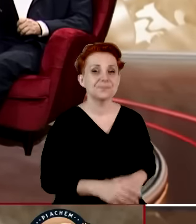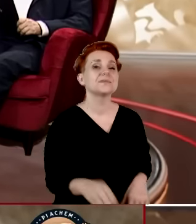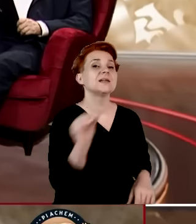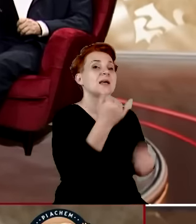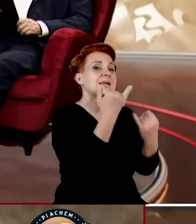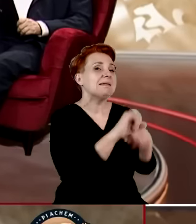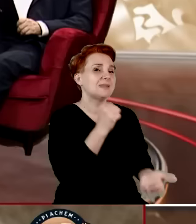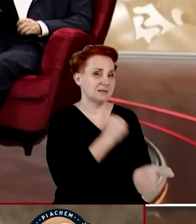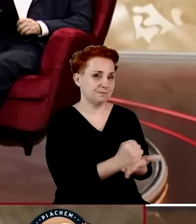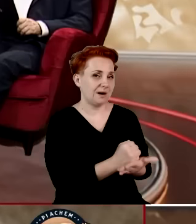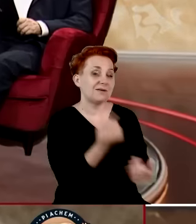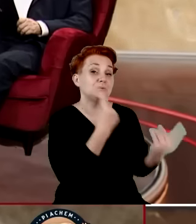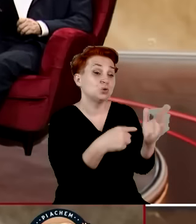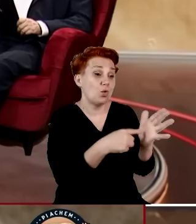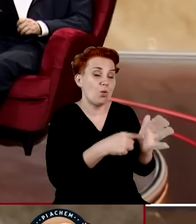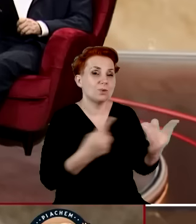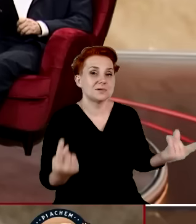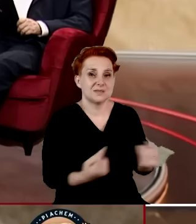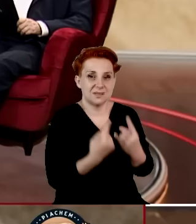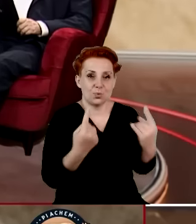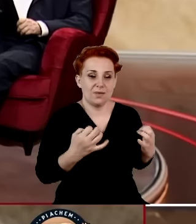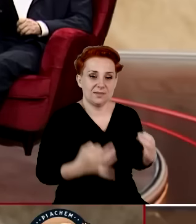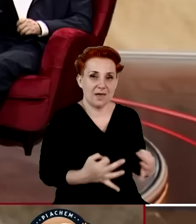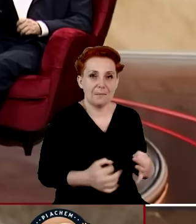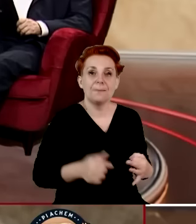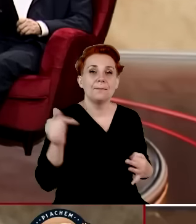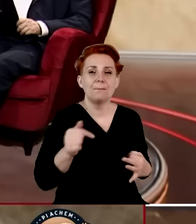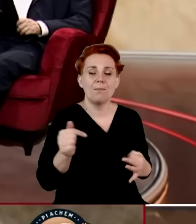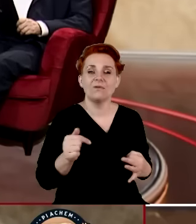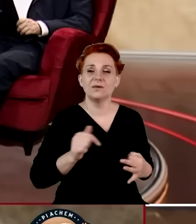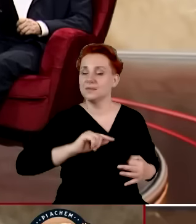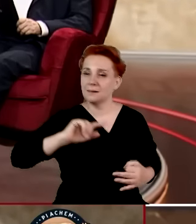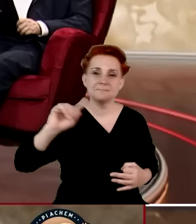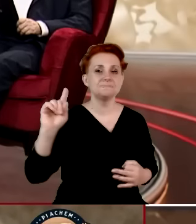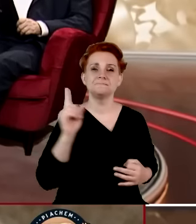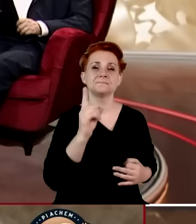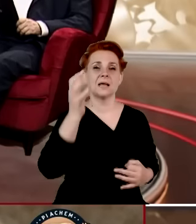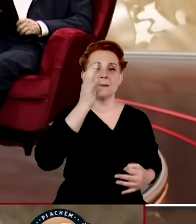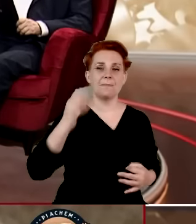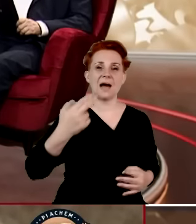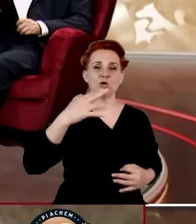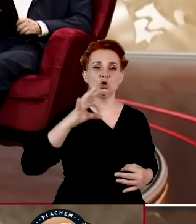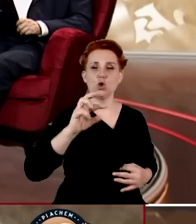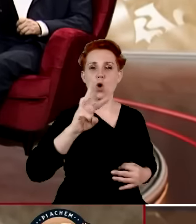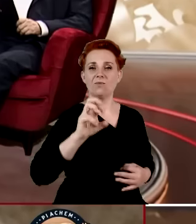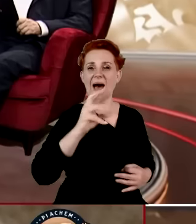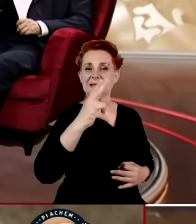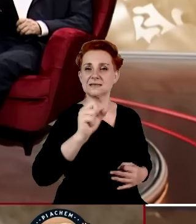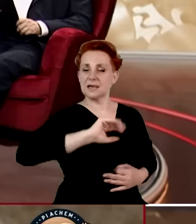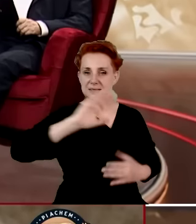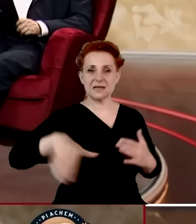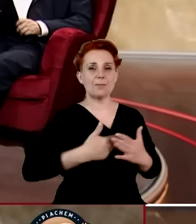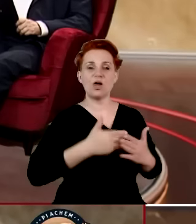powinien założyć i pokazać ludziom. To jest propaganda tuska i koniec. Wszystko co oni teraz